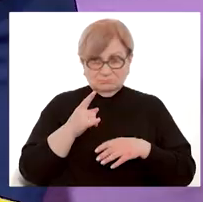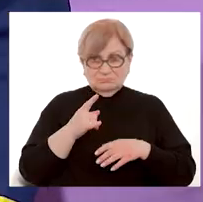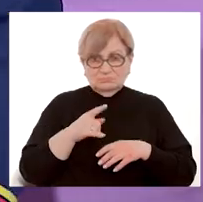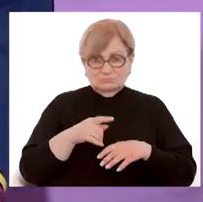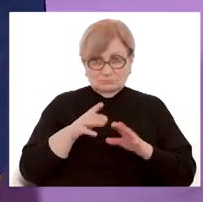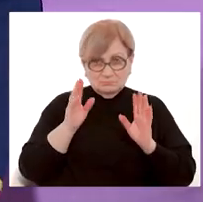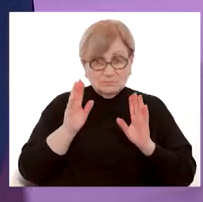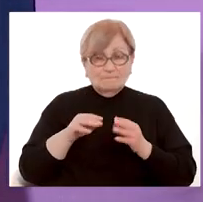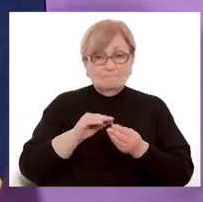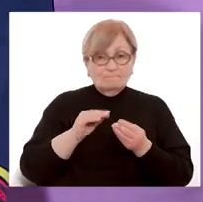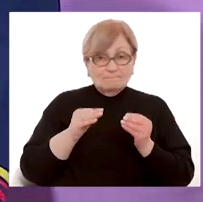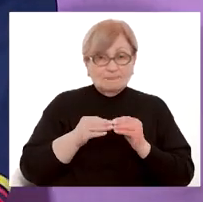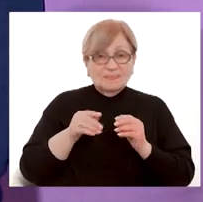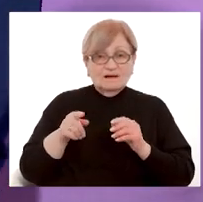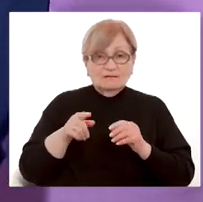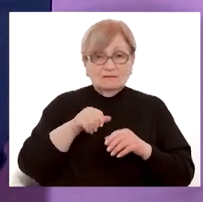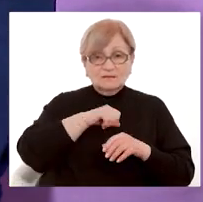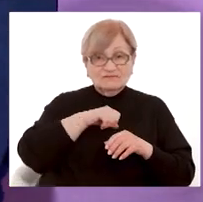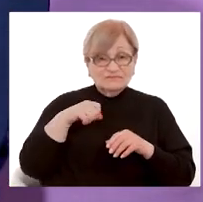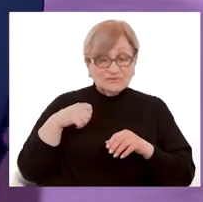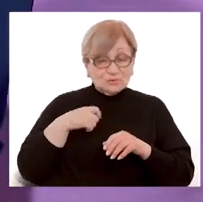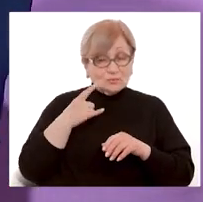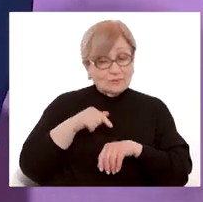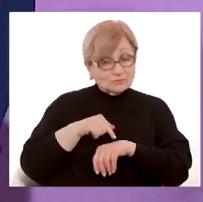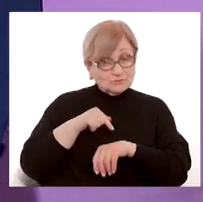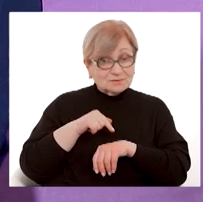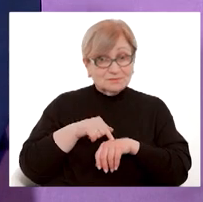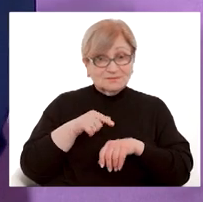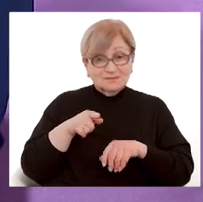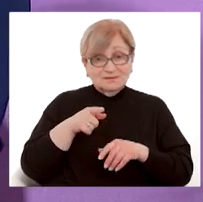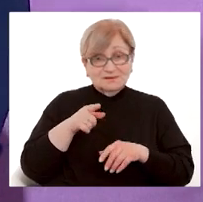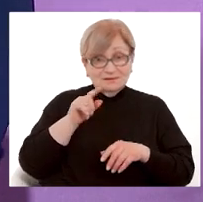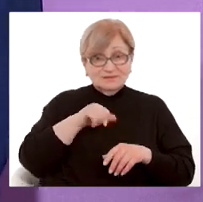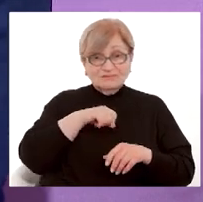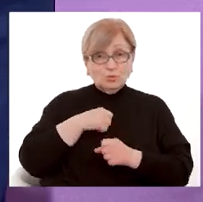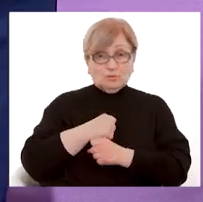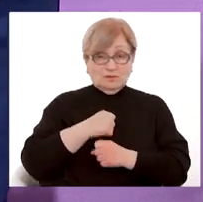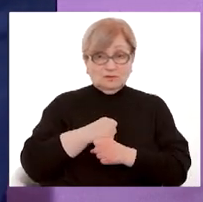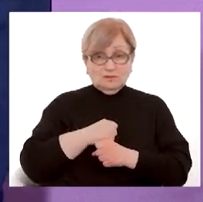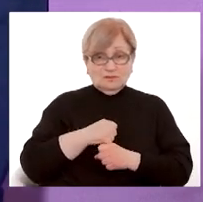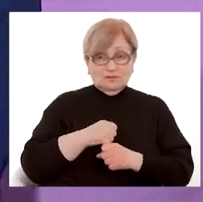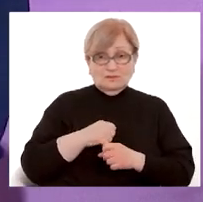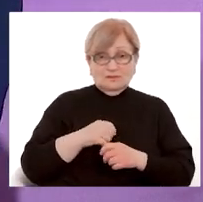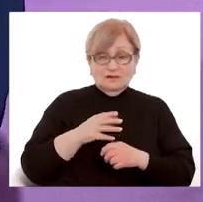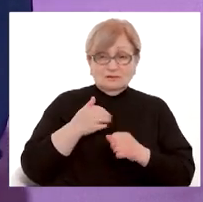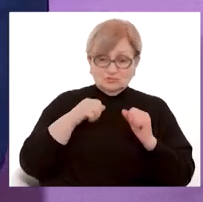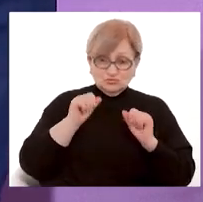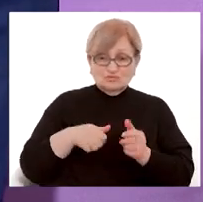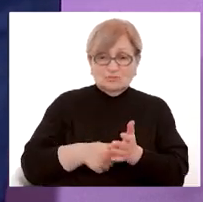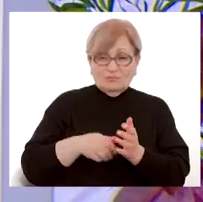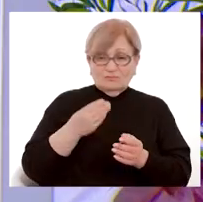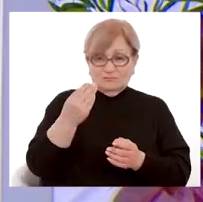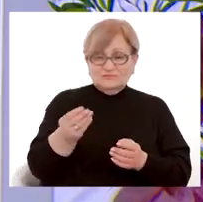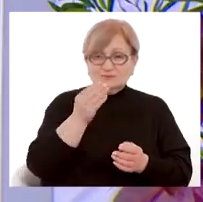ამ შემთხვევაში, ნუ პრობლემას ჭრის იმით, ანუ თვითონ მიდის ამ აქამდე, რომ აიღოს ვთქვათ სალფეთკი ჩვენი